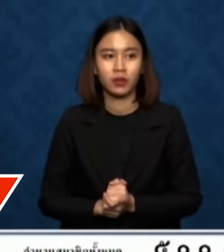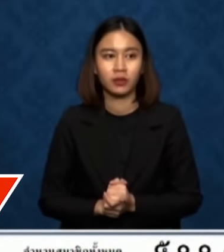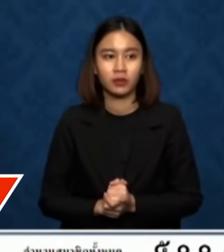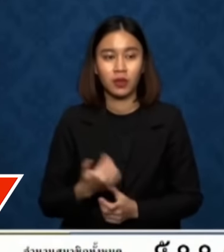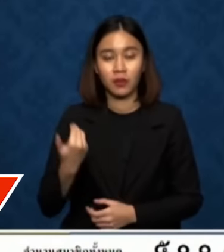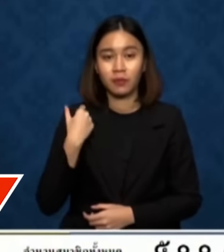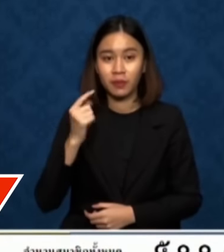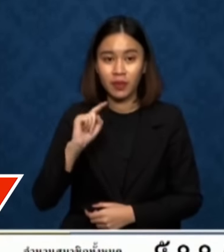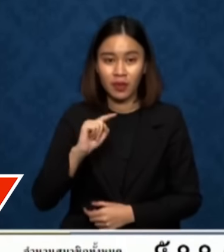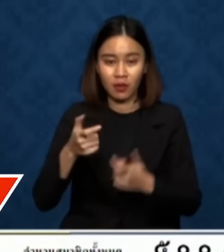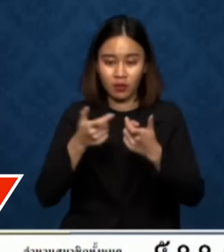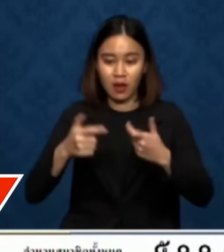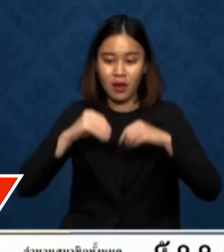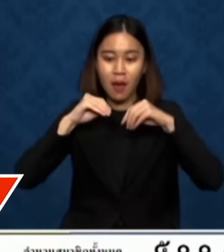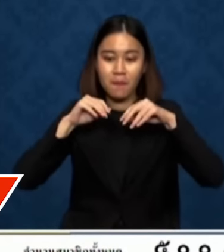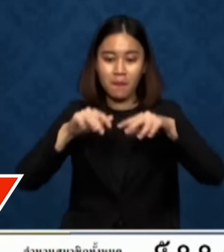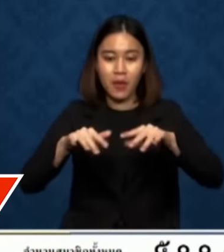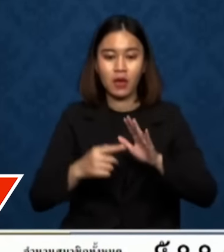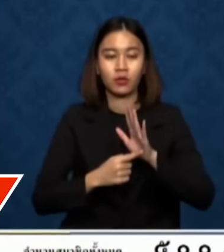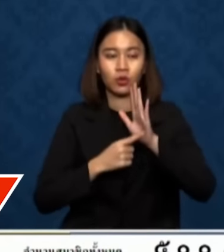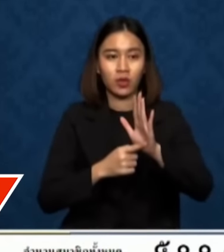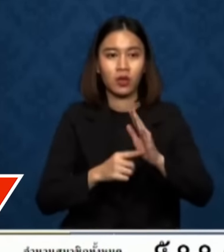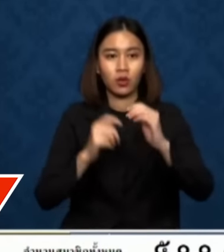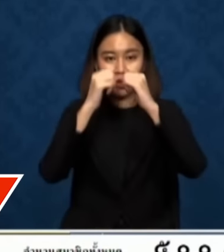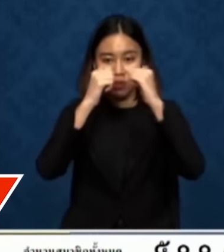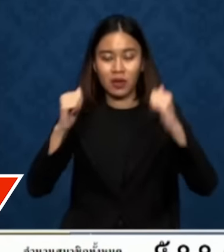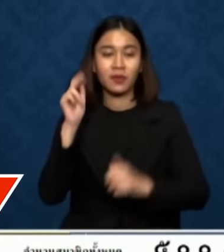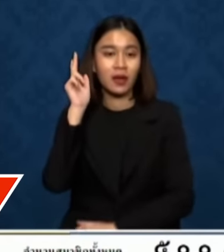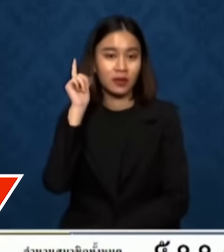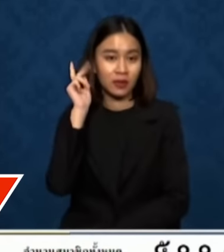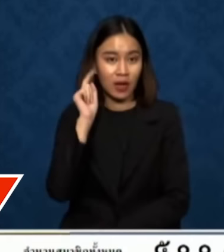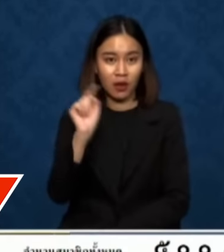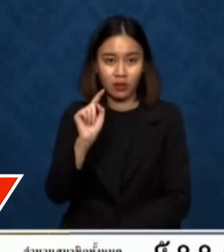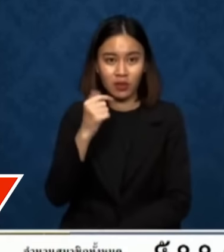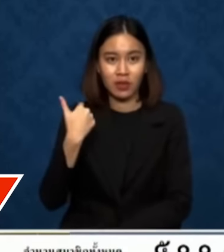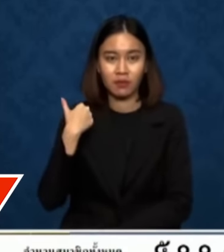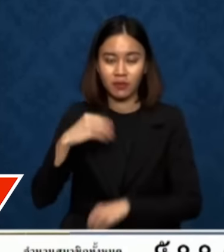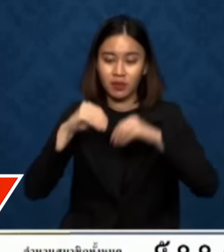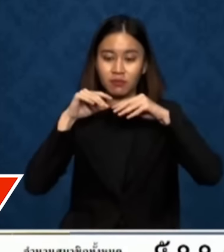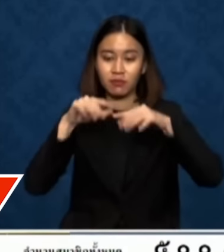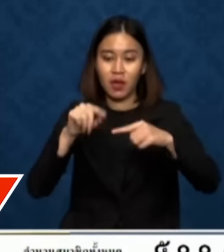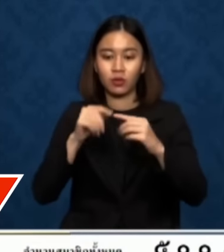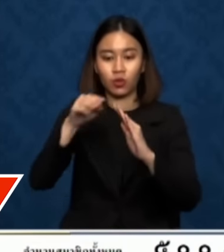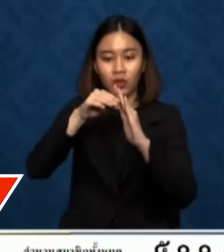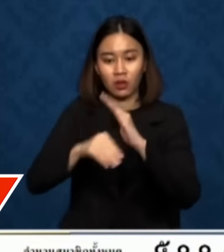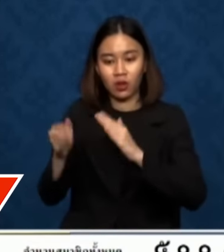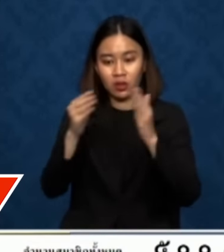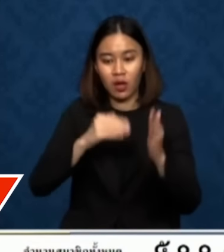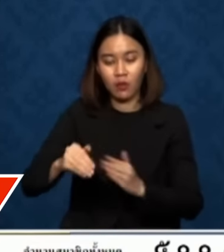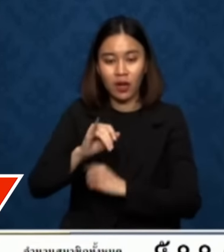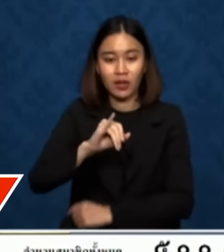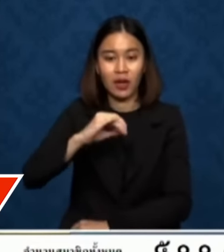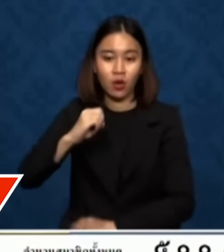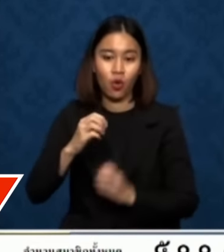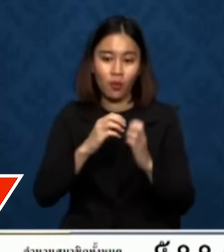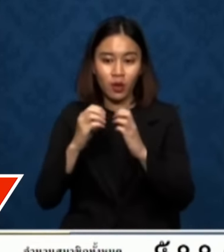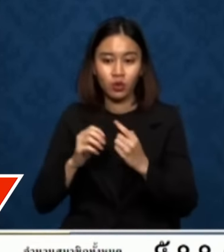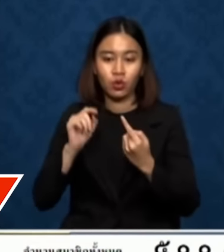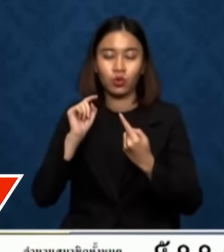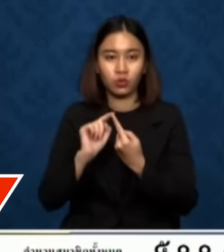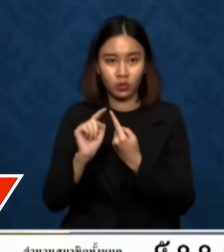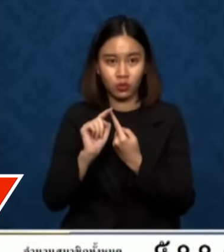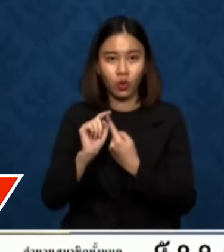มีการออกรายงานค่ะอย่างสำนักข่าวเดอะแมทเตอร์เองเขาก็ได้มีการออกรายงานกระบวนการ IO ที่มาป่วนพื้นที่แพลตฟ